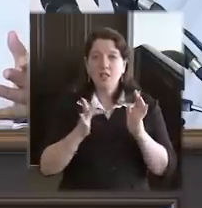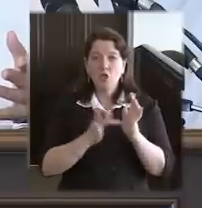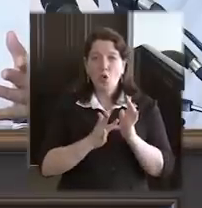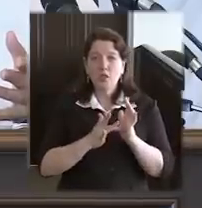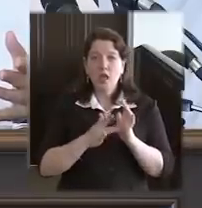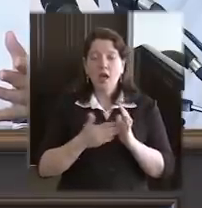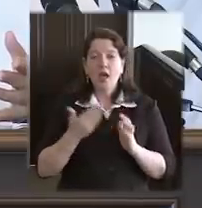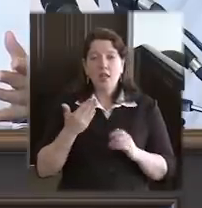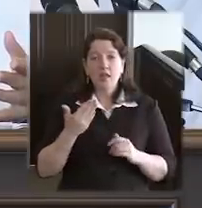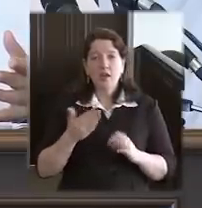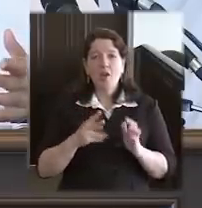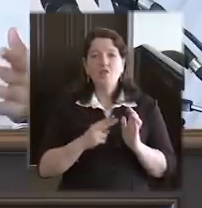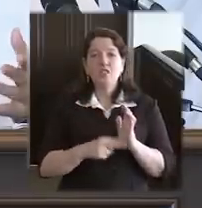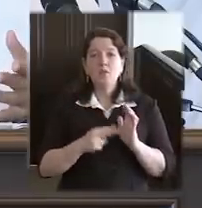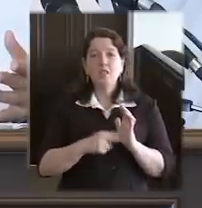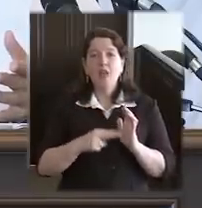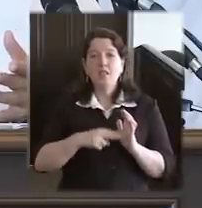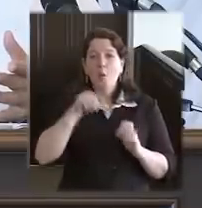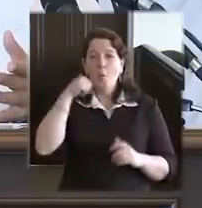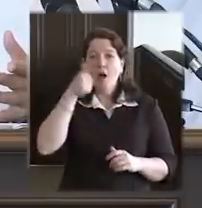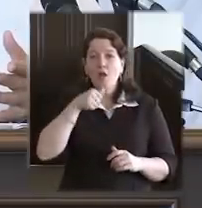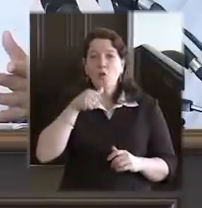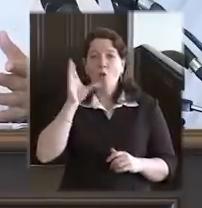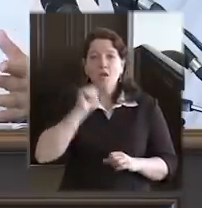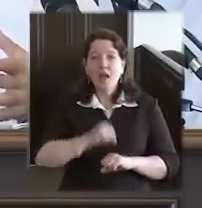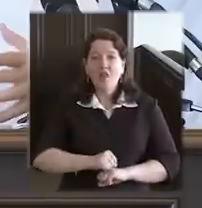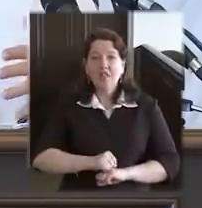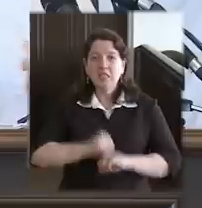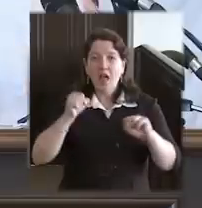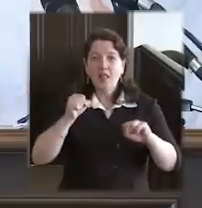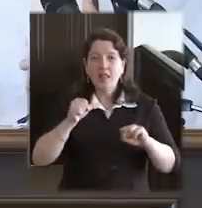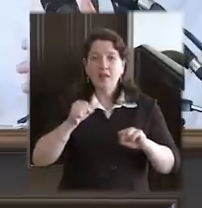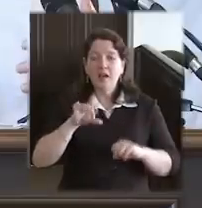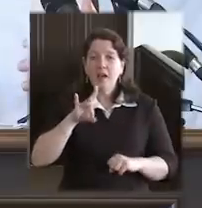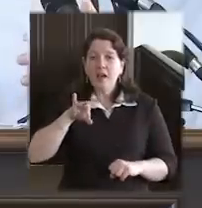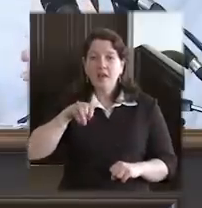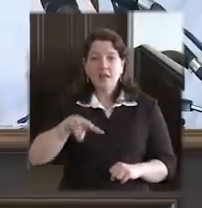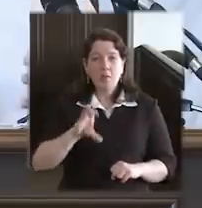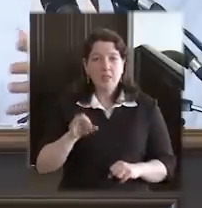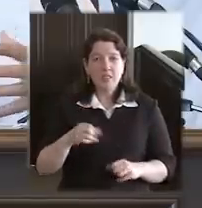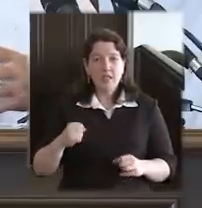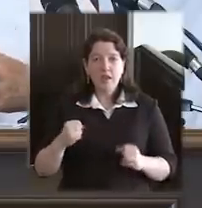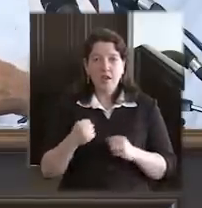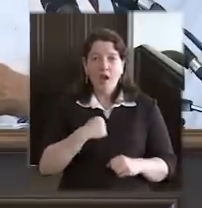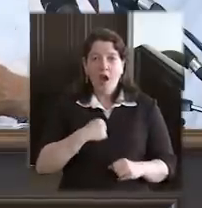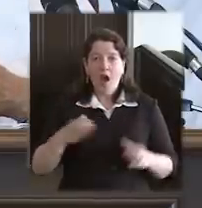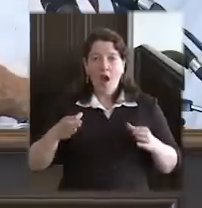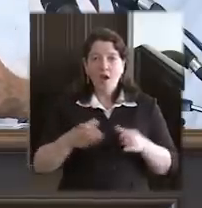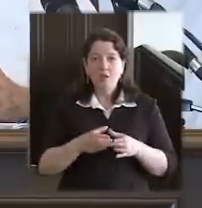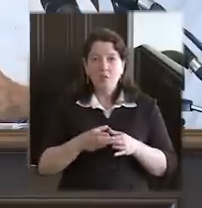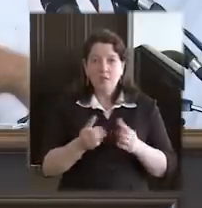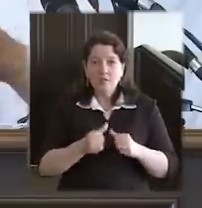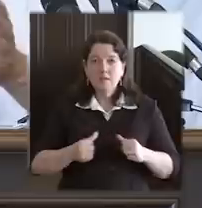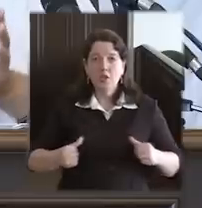году, когда они восстали, то римские армии, три армии